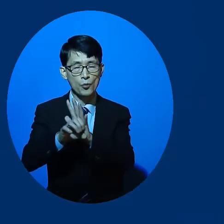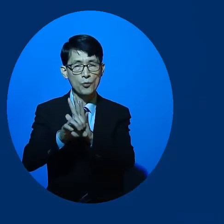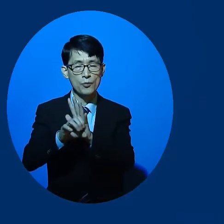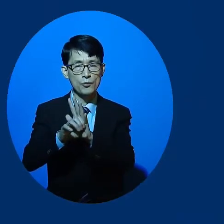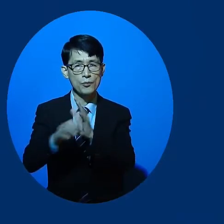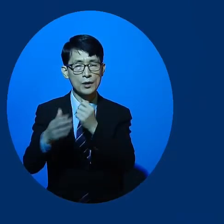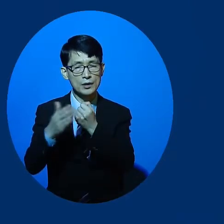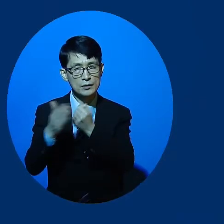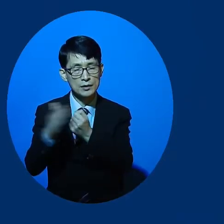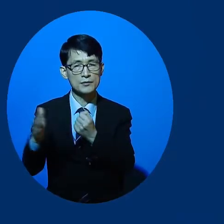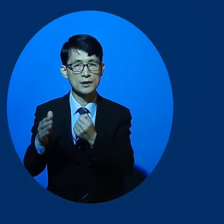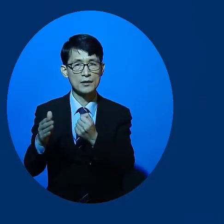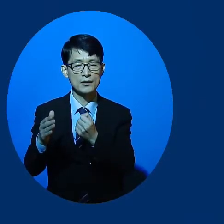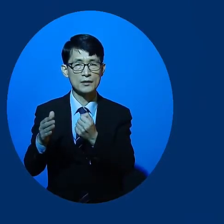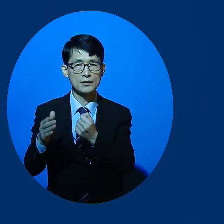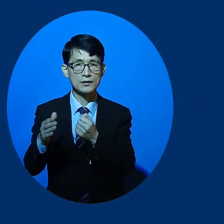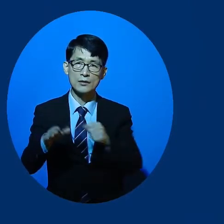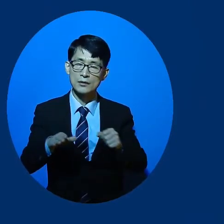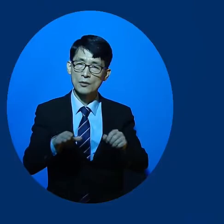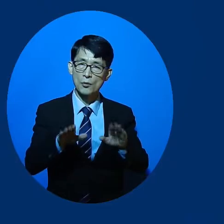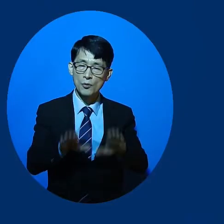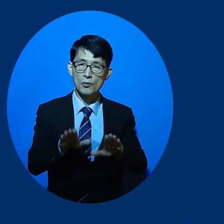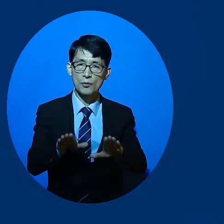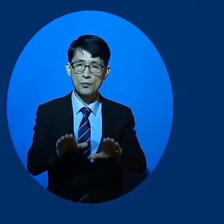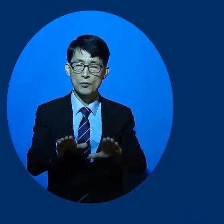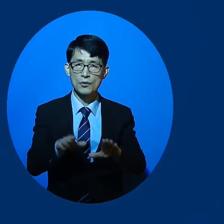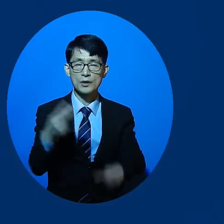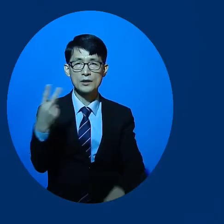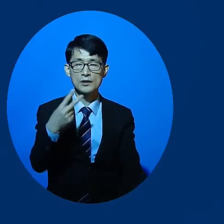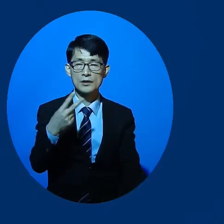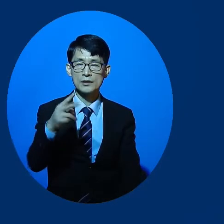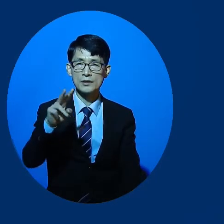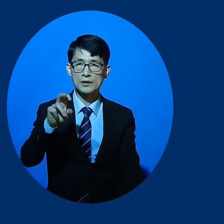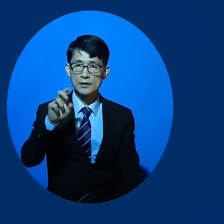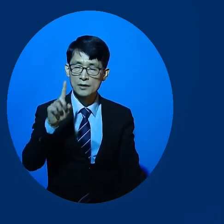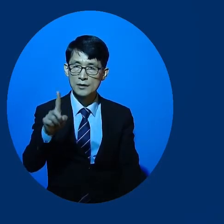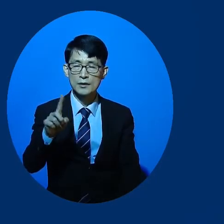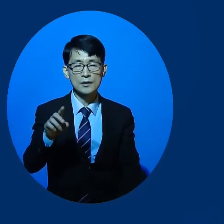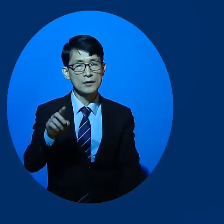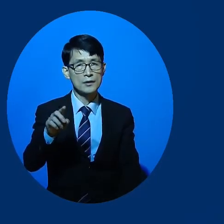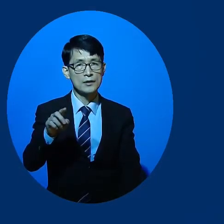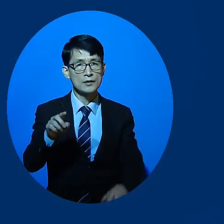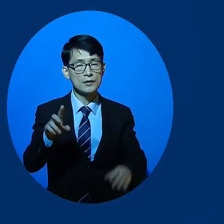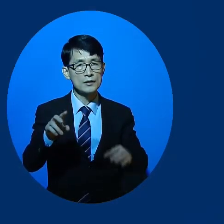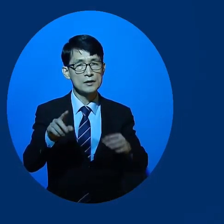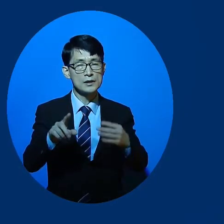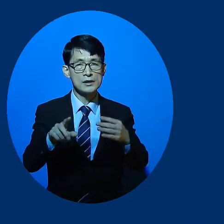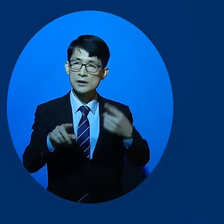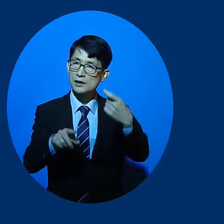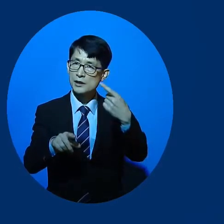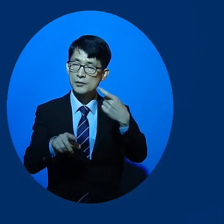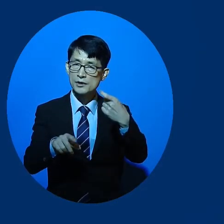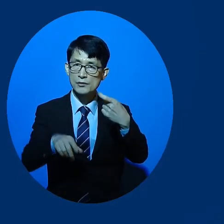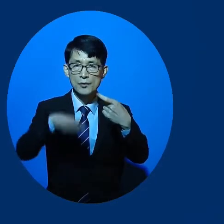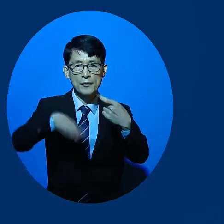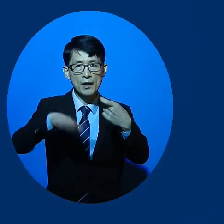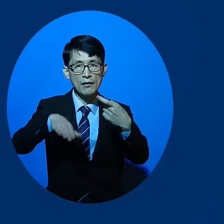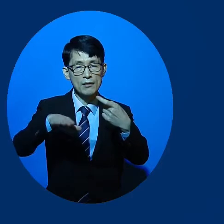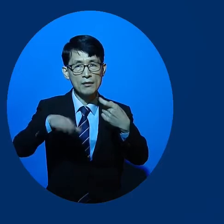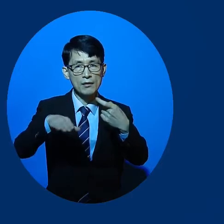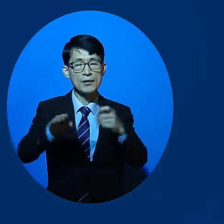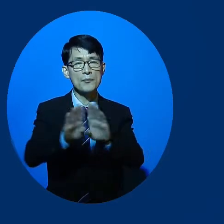맞추지 못해서 올해 21년도 12월 말일 날에 개소 예정에 있다고